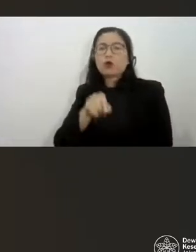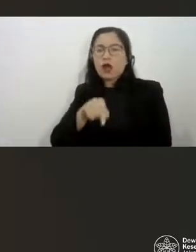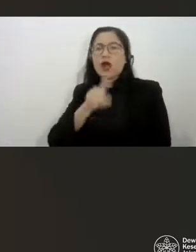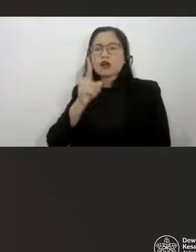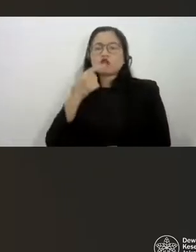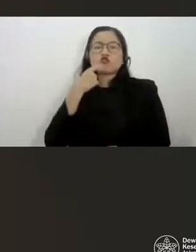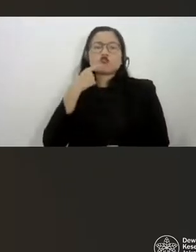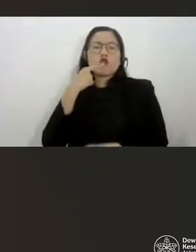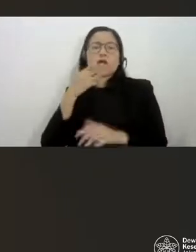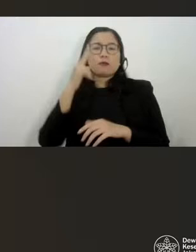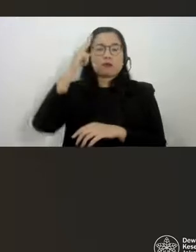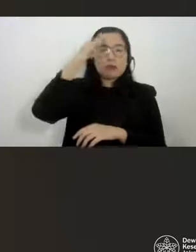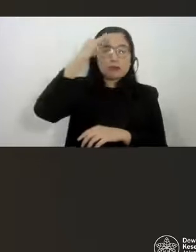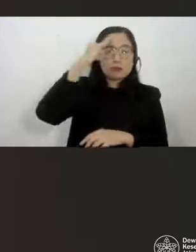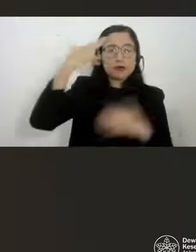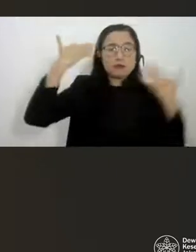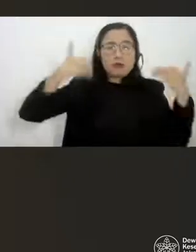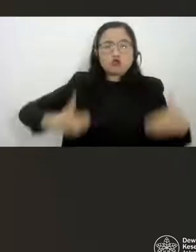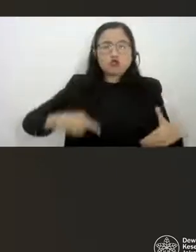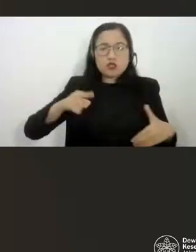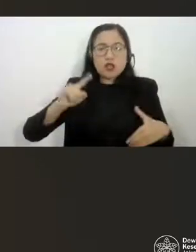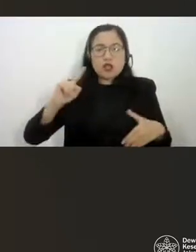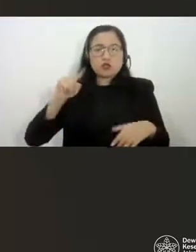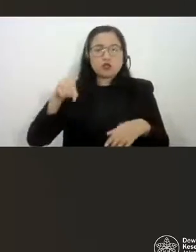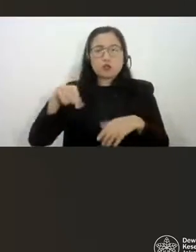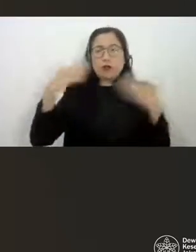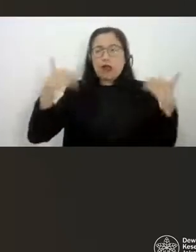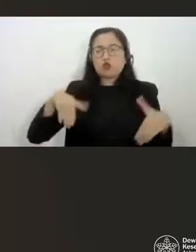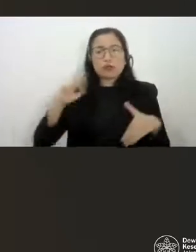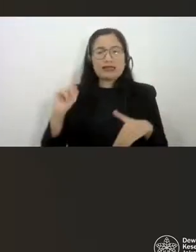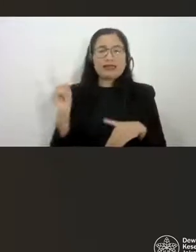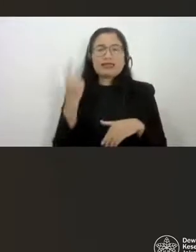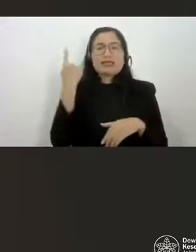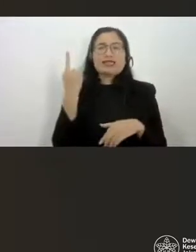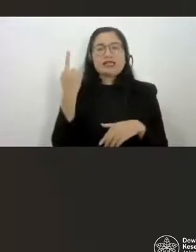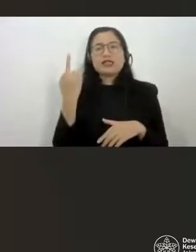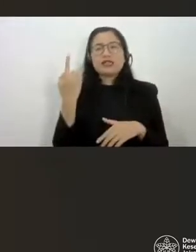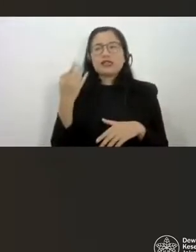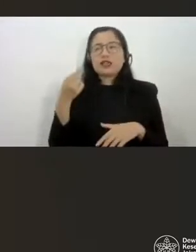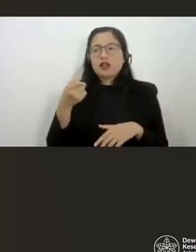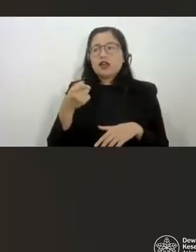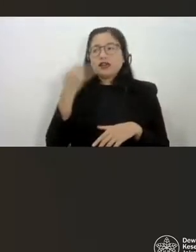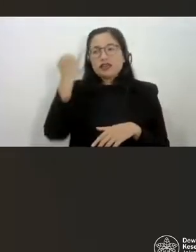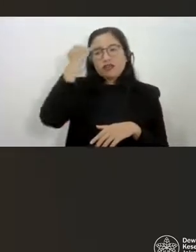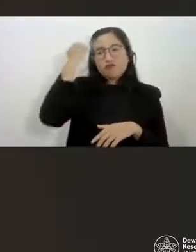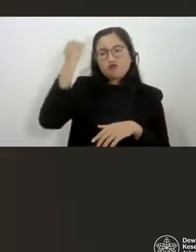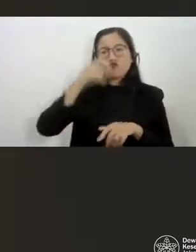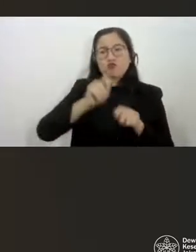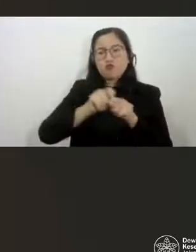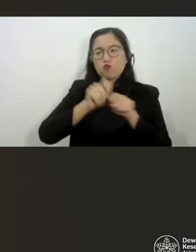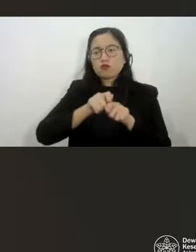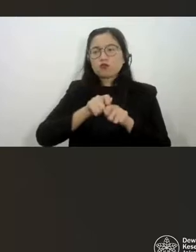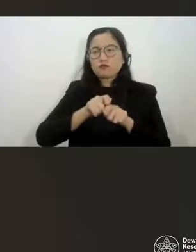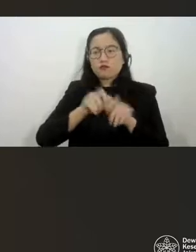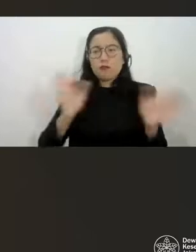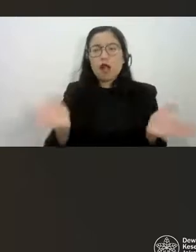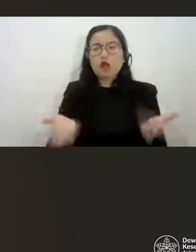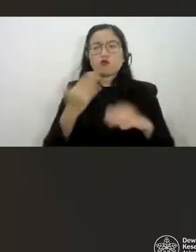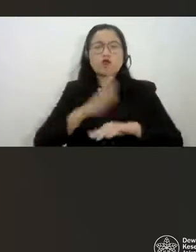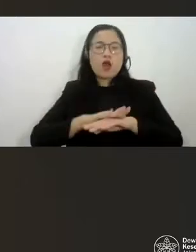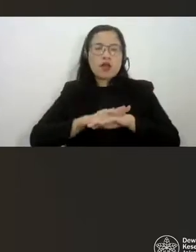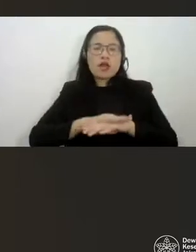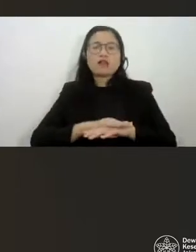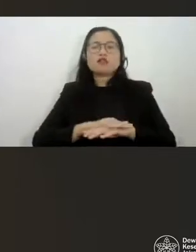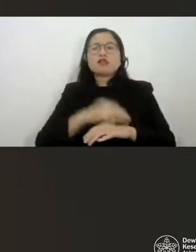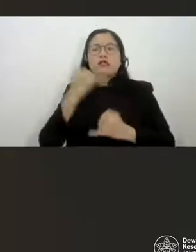kekhalifahan manusia sebagai makhluk tertinggi, pentingnya ilmu untuk membangun kebudayaan, dan terakhir pentingnya usaha ekonomi